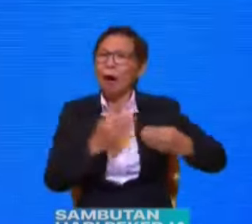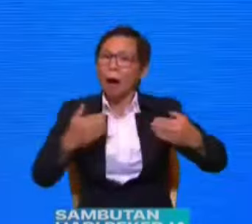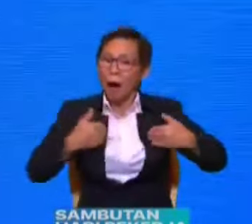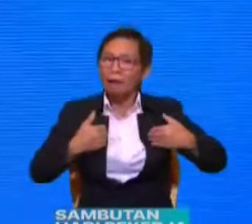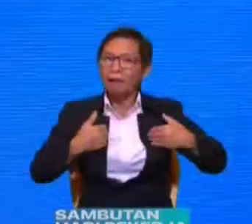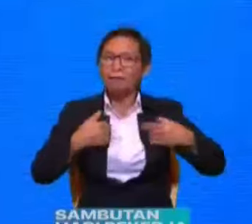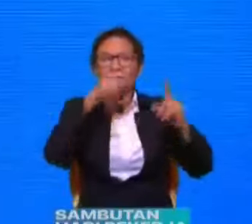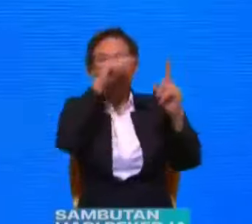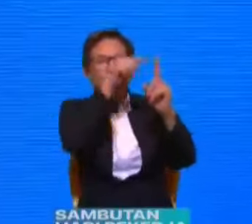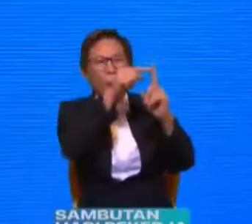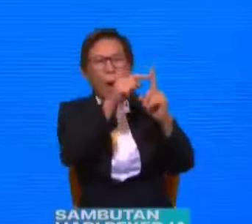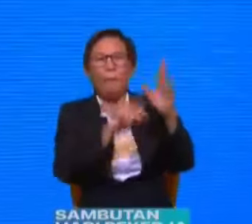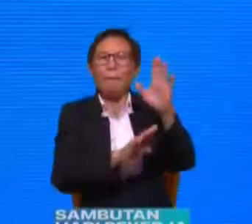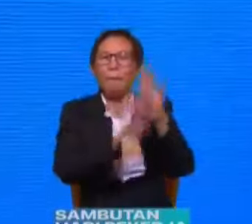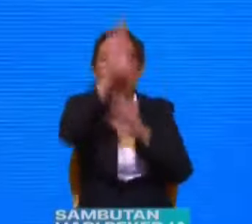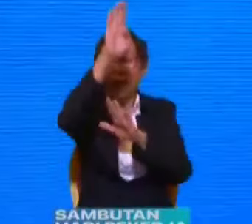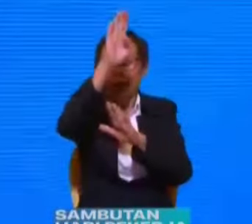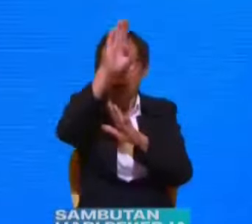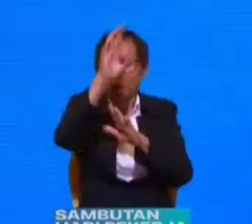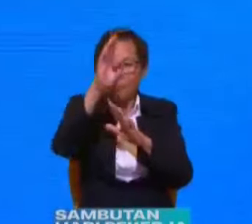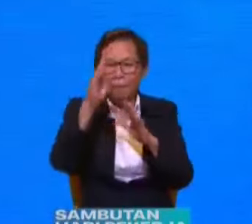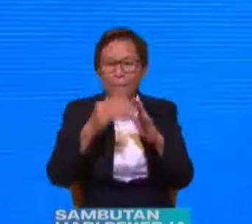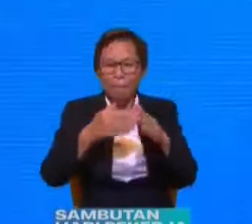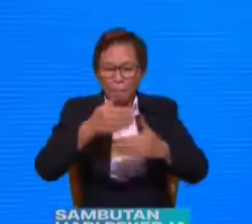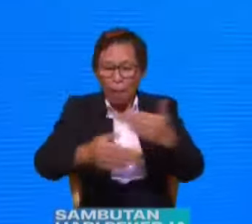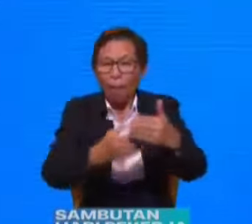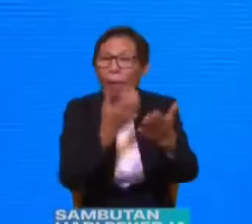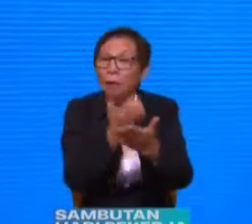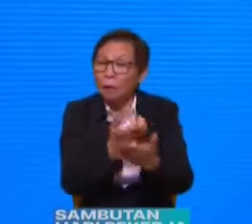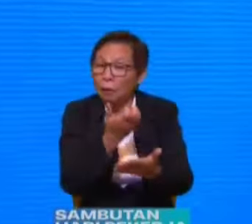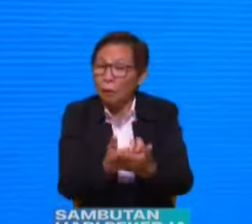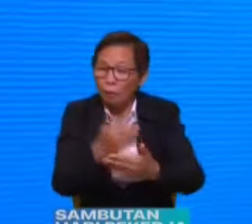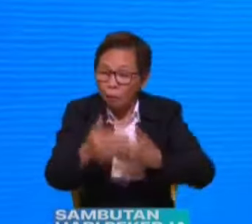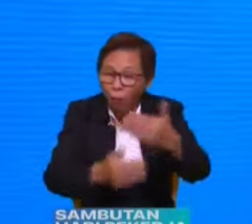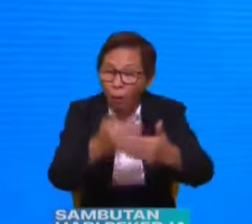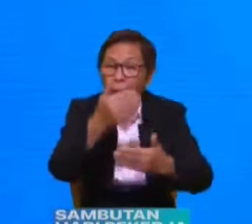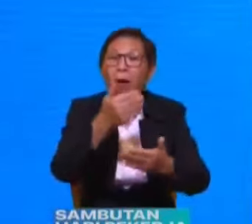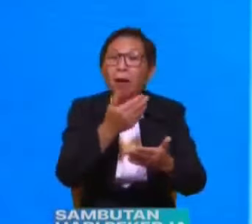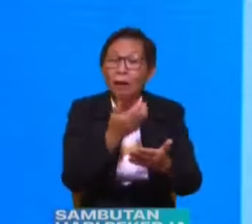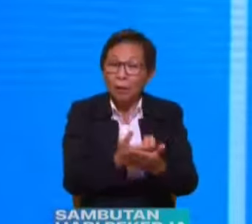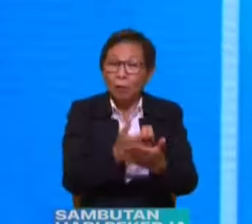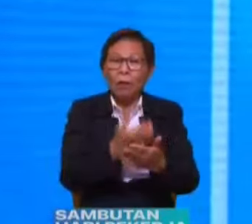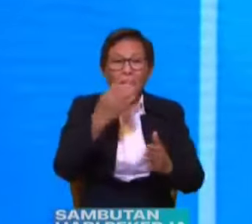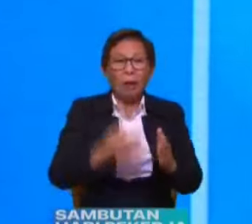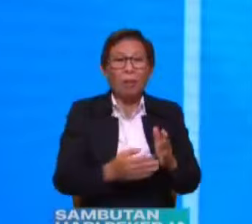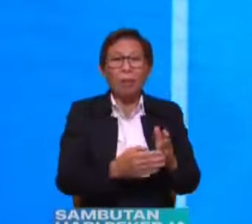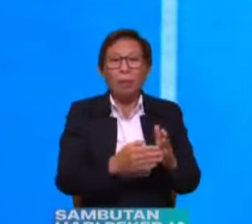kemampanan pembangunan pemacuan ekonomi. Tetapi kalau pemacuan itu tidak ada